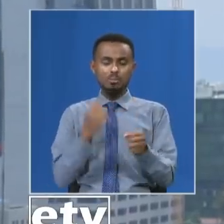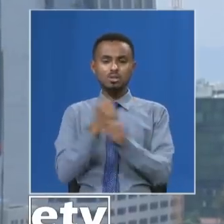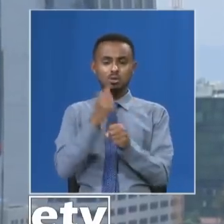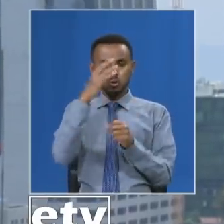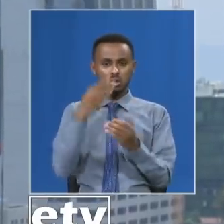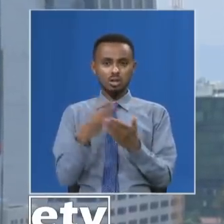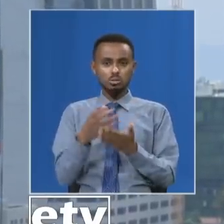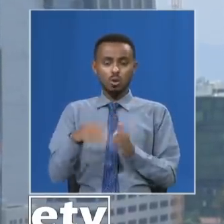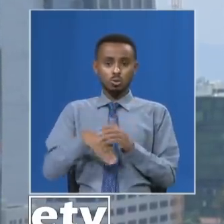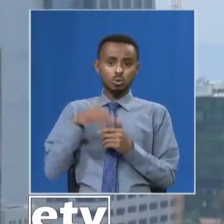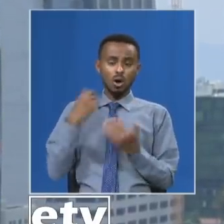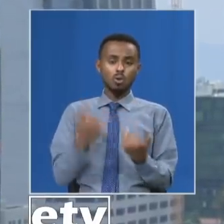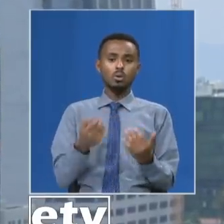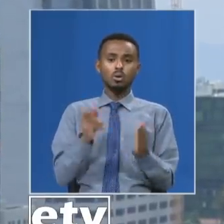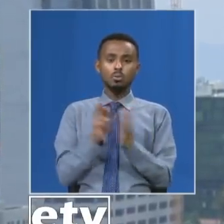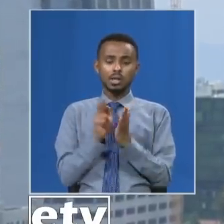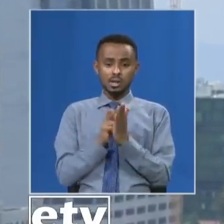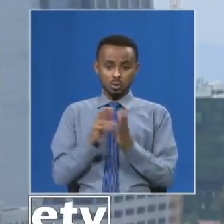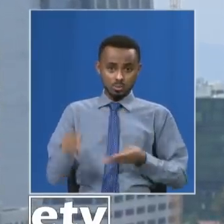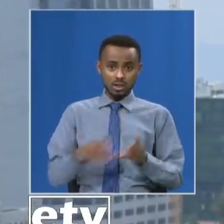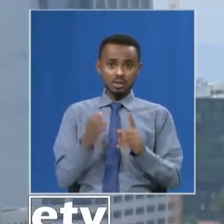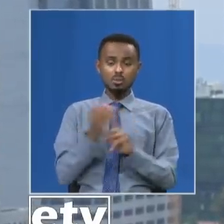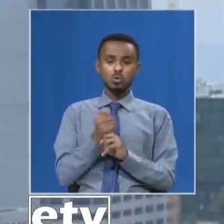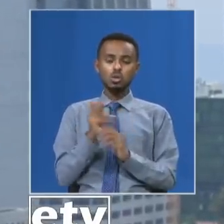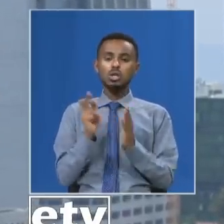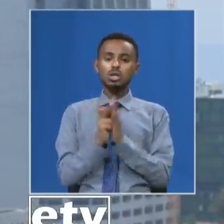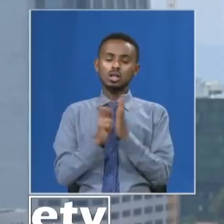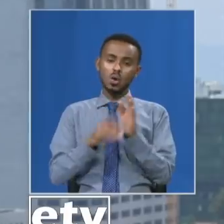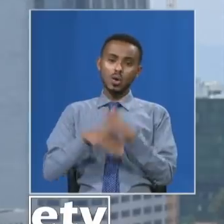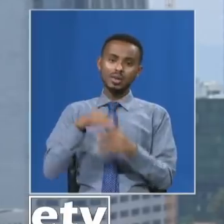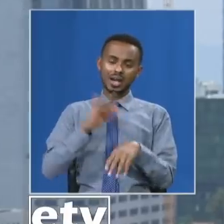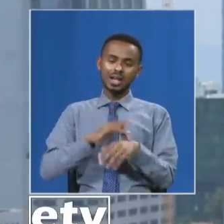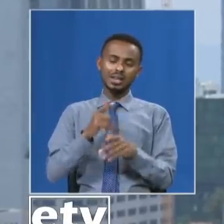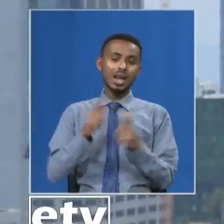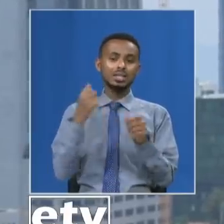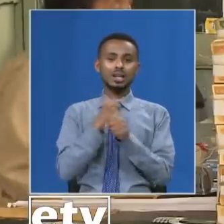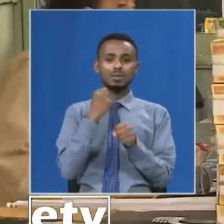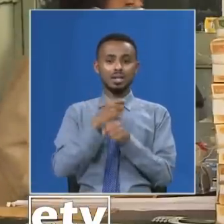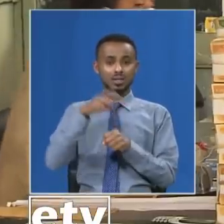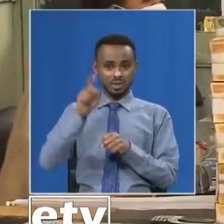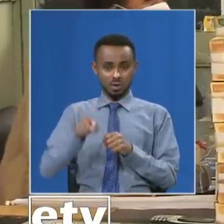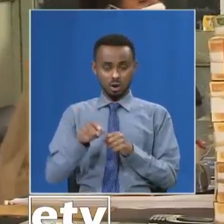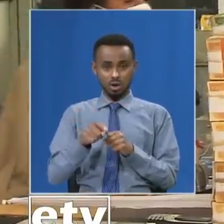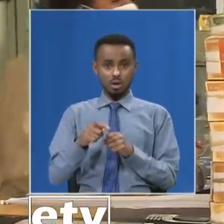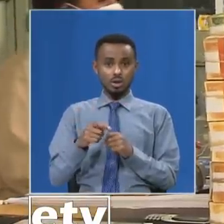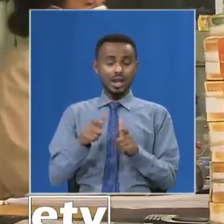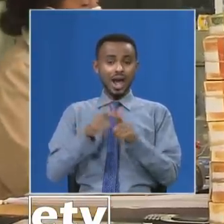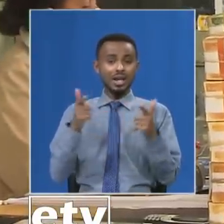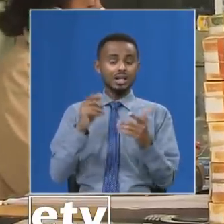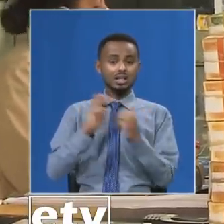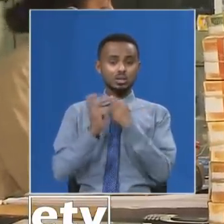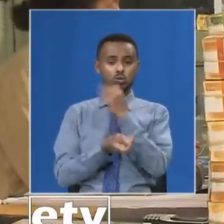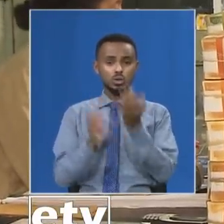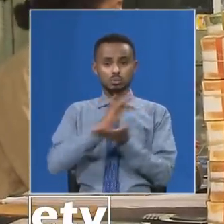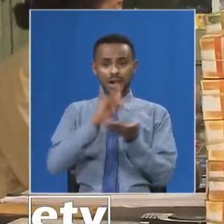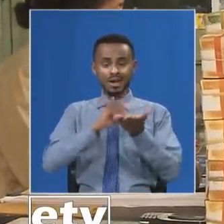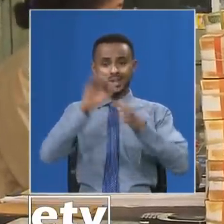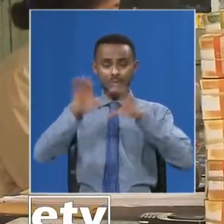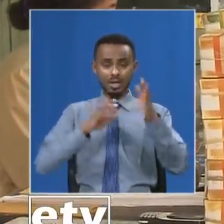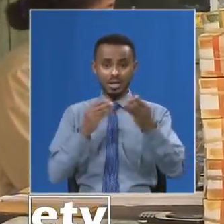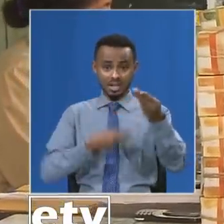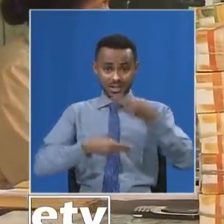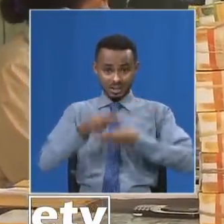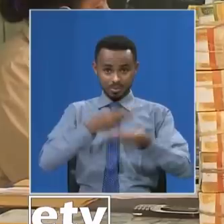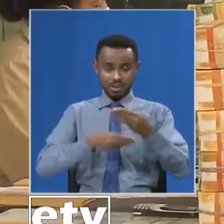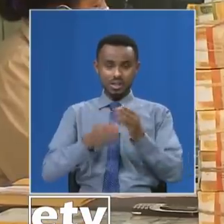ገንዘቡን አውጥተውት አሁንም በህገወጥ መንገድ ስለሚይዙት ህገወጥነት ላይ ትልቅ ስራ መስራት ያስፈልጋል። ለልቅ ድርጅቶች መካከል የሚደረግ